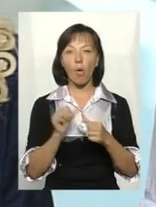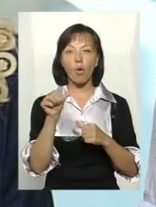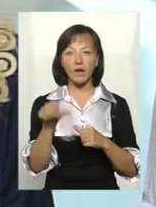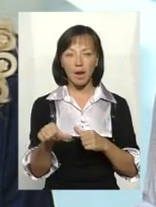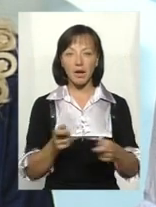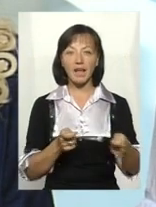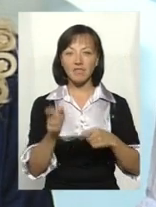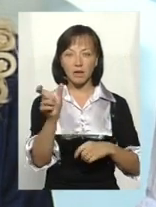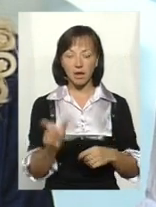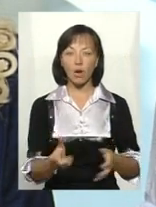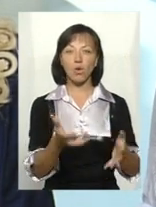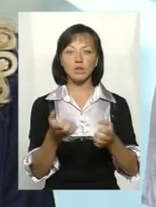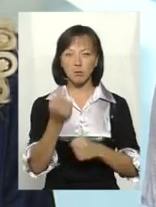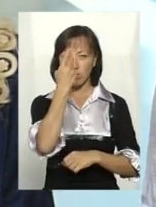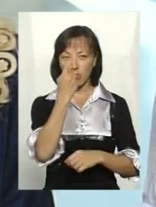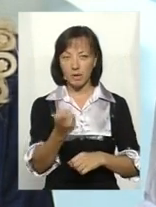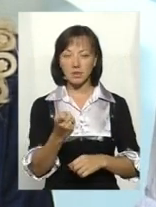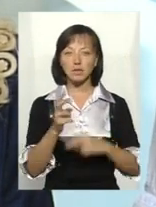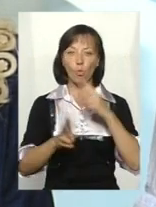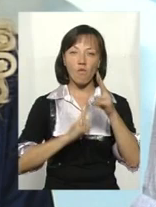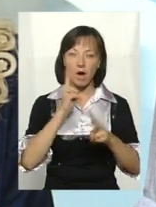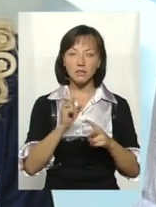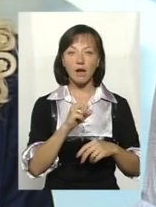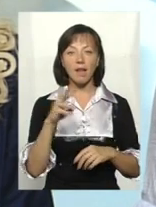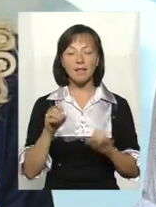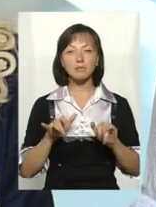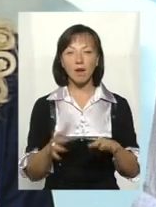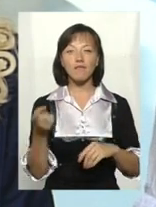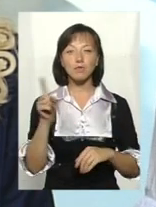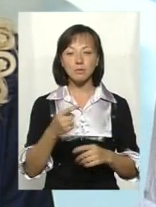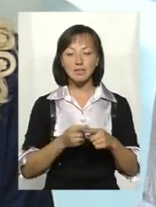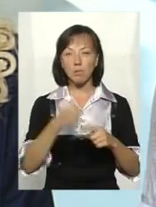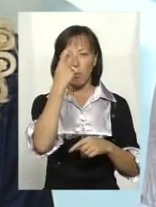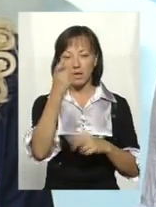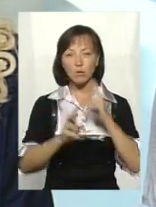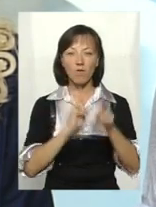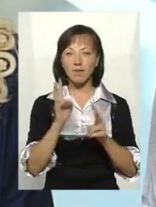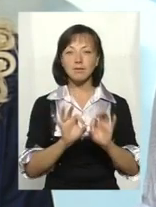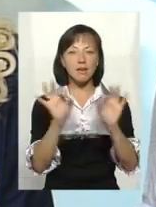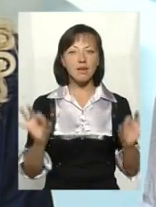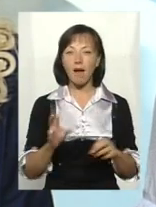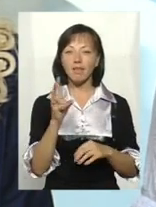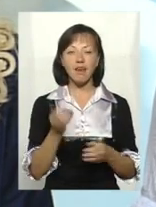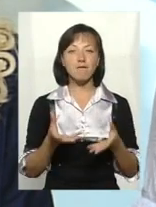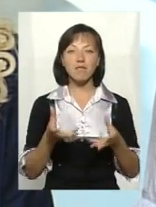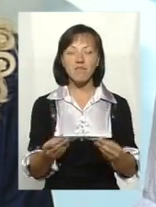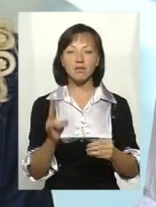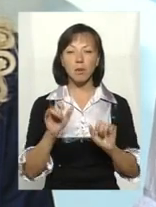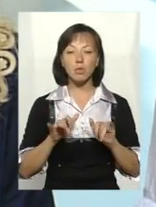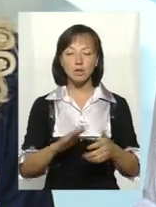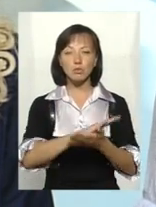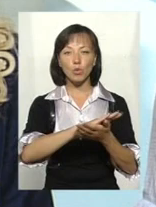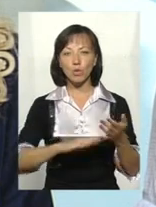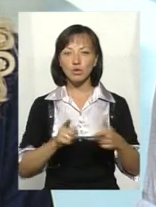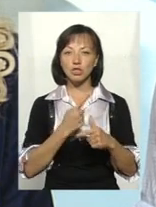окремі керівники отримували попередження, зауваження, але річ у тому, що ці попередження, зауваження ніяк не впливають на процес